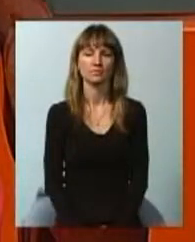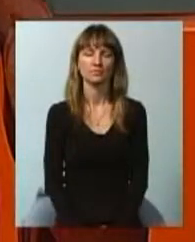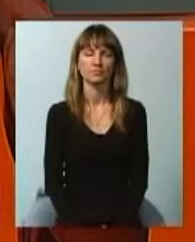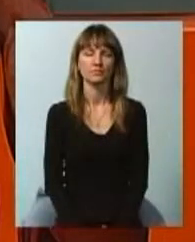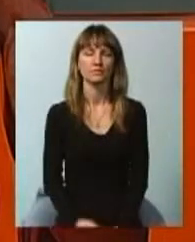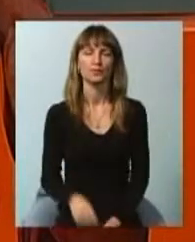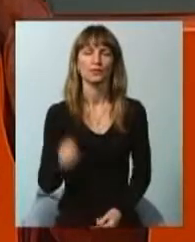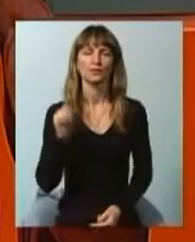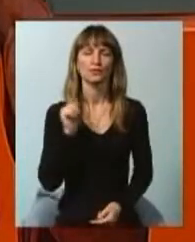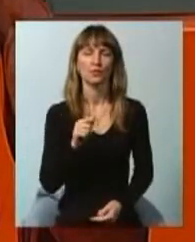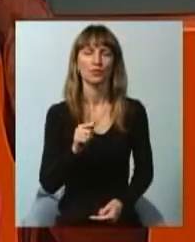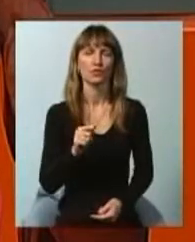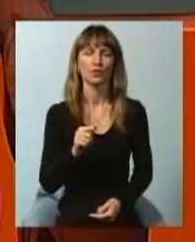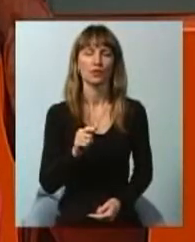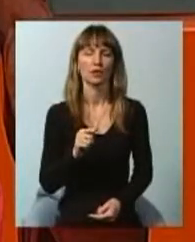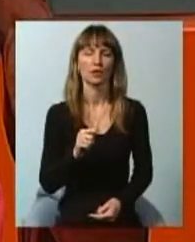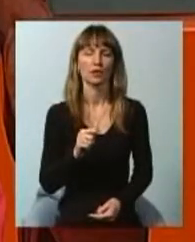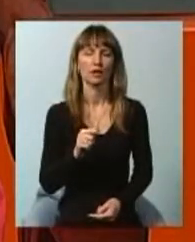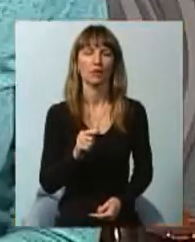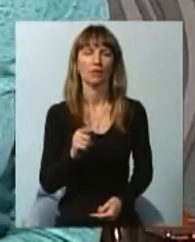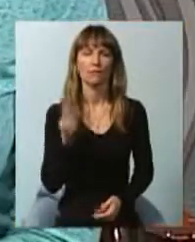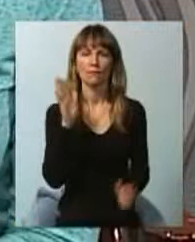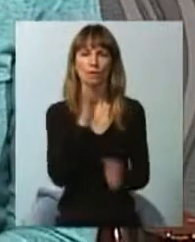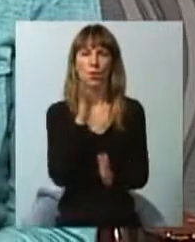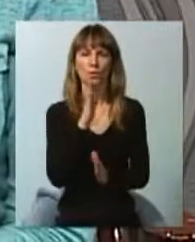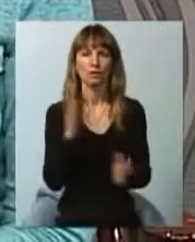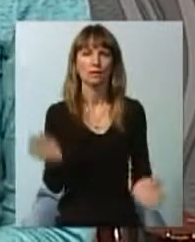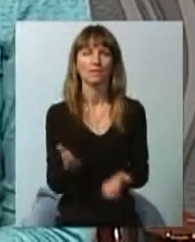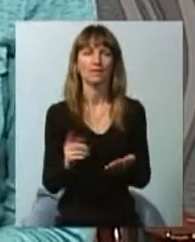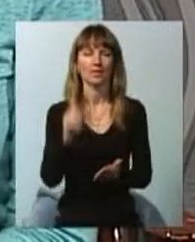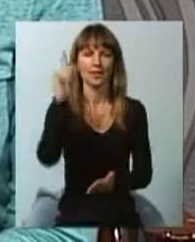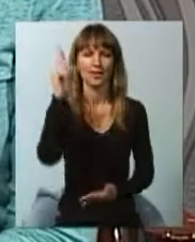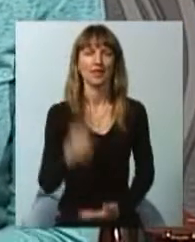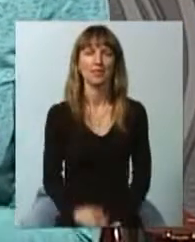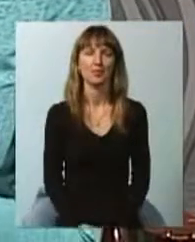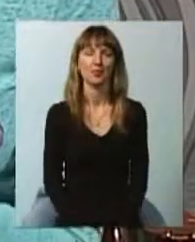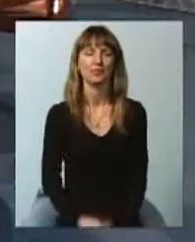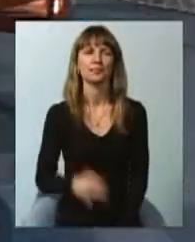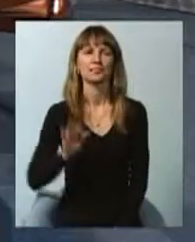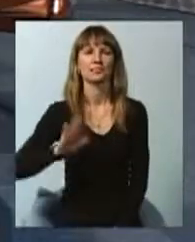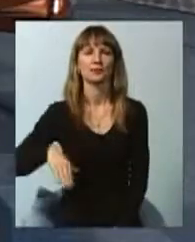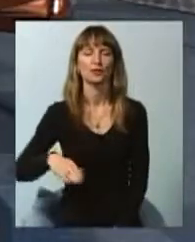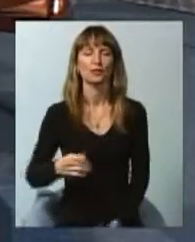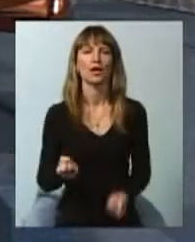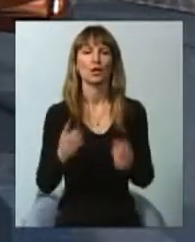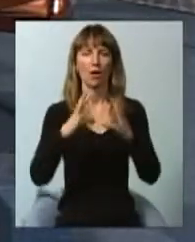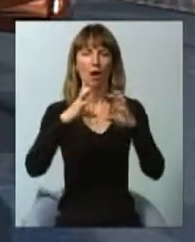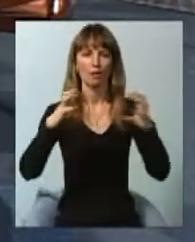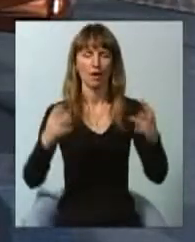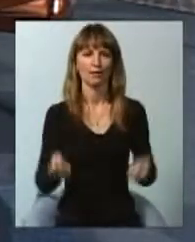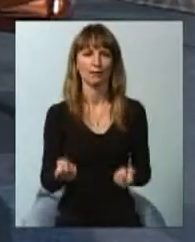Вона перевращається в воду. Ця пара вивітрюється до неба. І потім, знаєш, звідки хмари